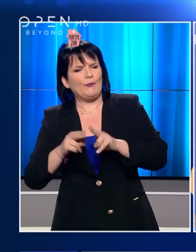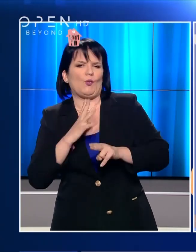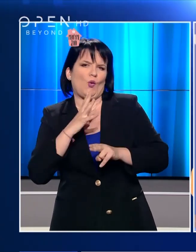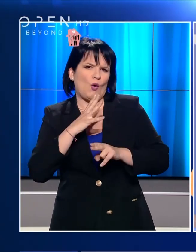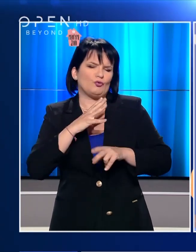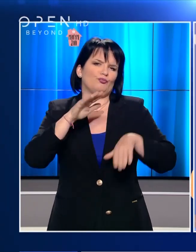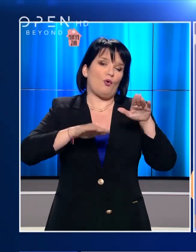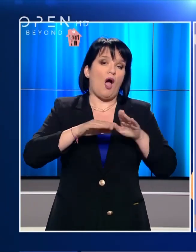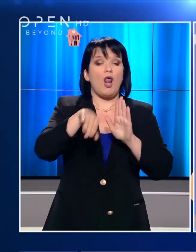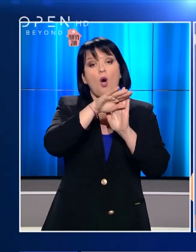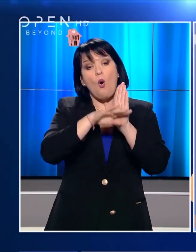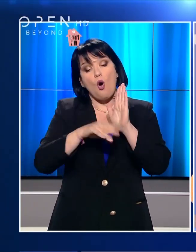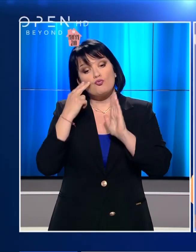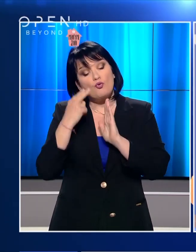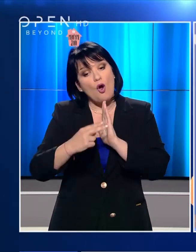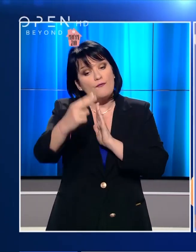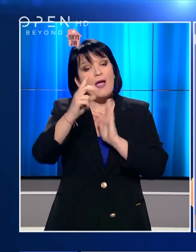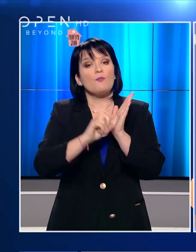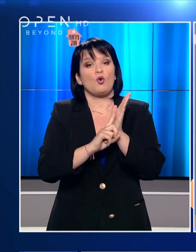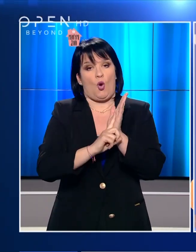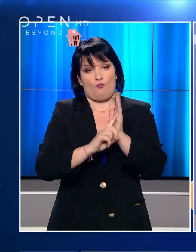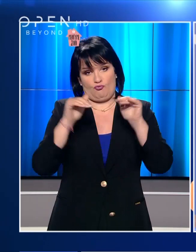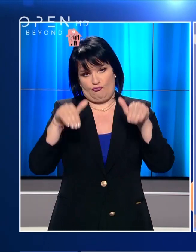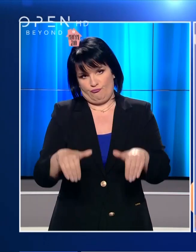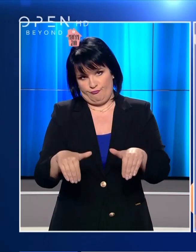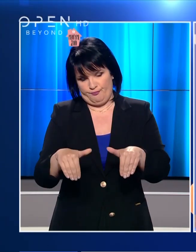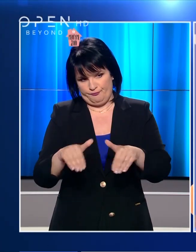υπό τους όρους που προβλέπει ο νόμος και μόνο.